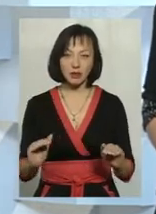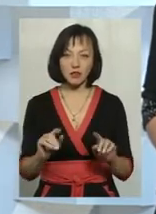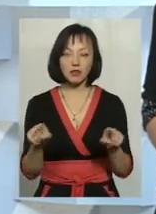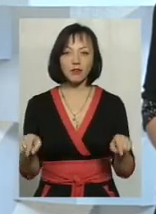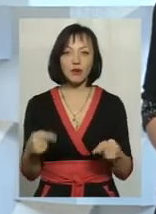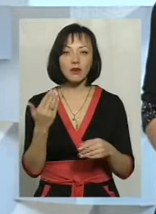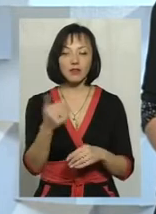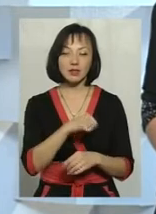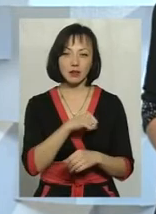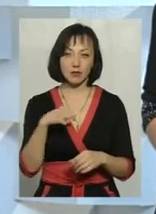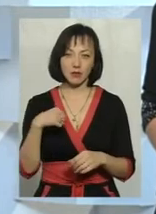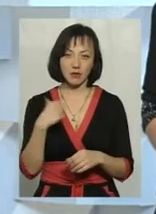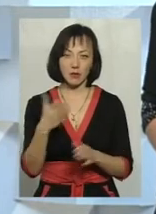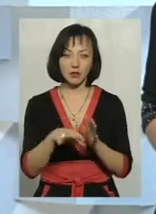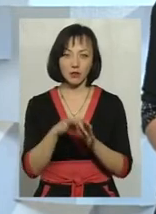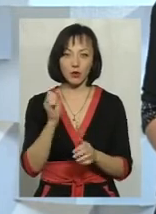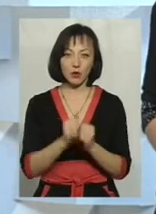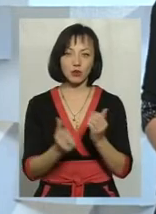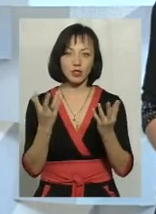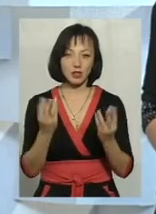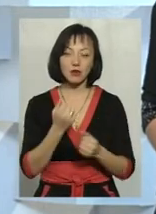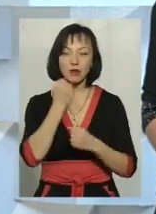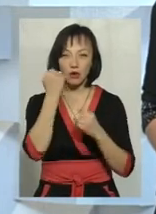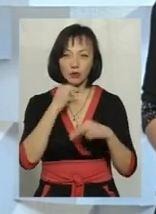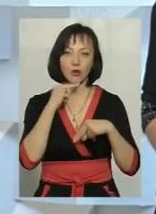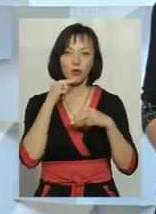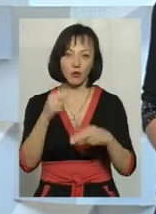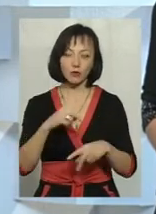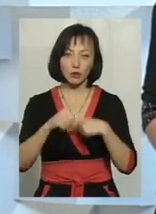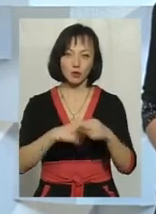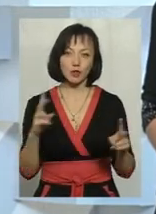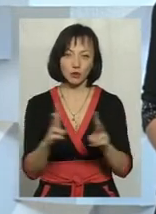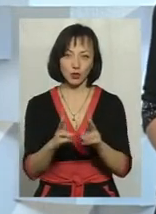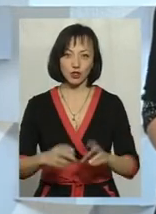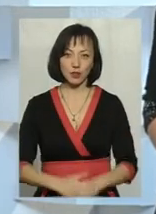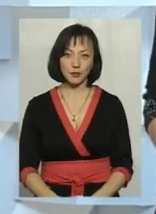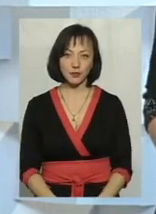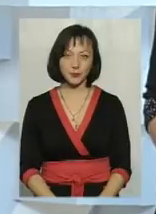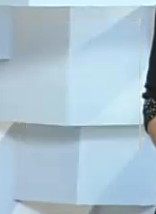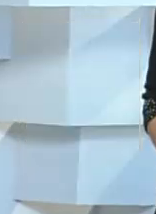творите ви вашим вибором кожен день. Дякую за увагу, до наступних зустрічей.